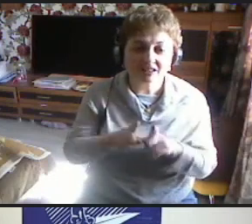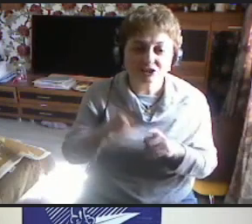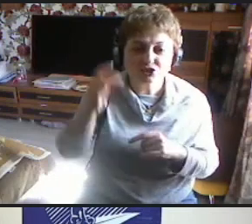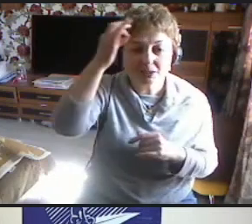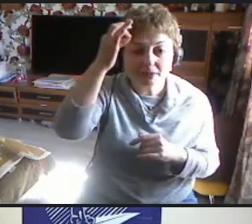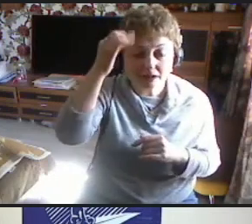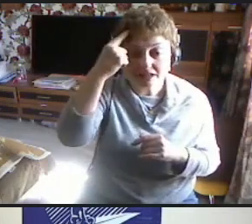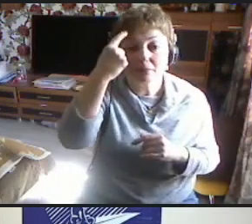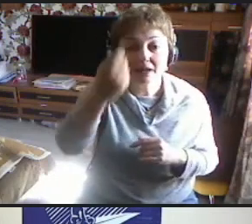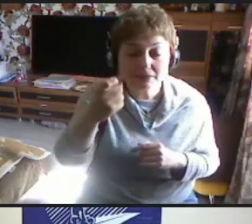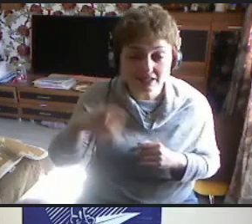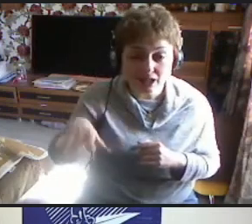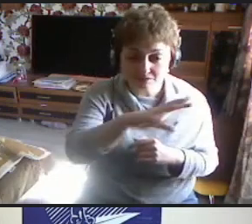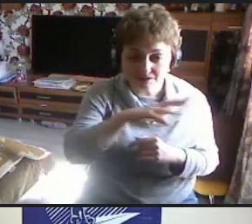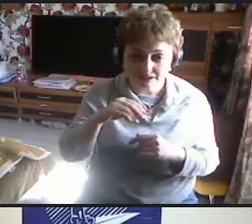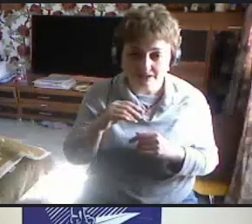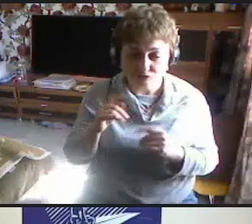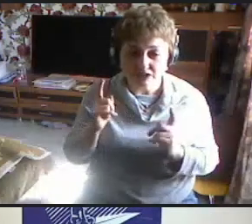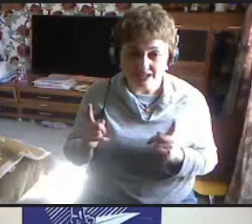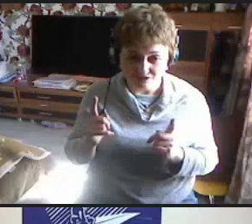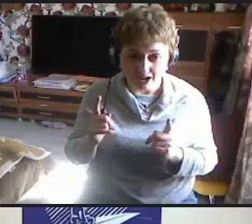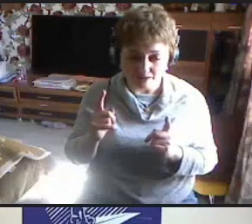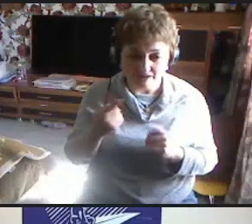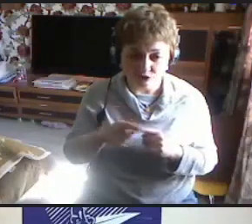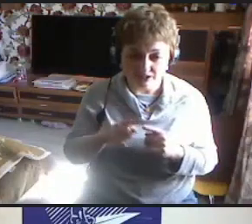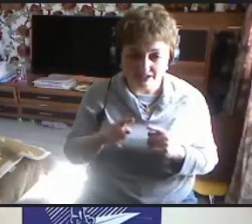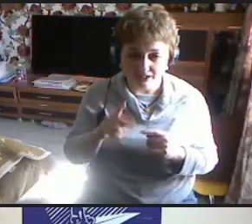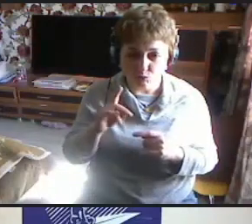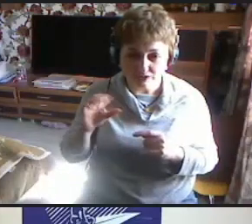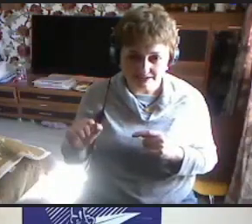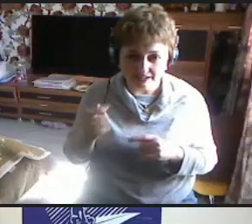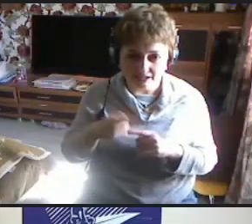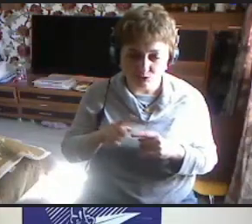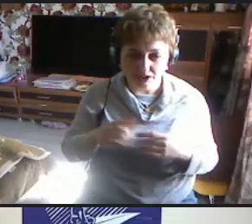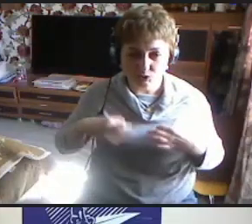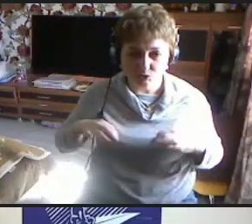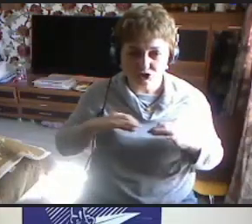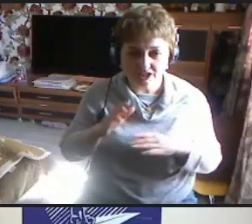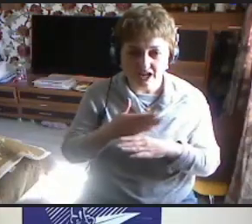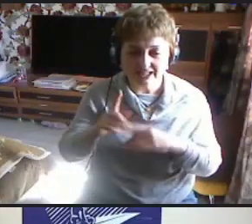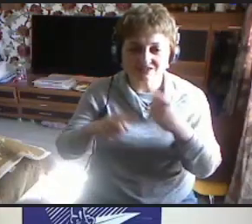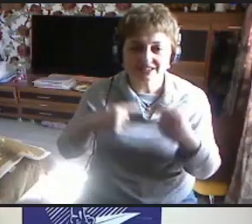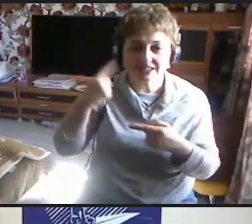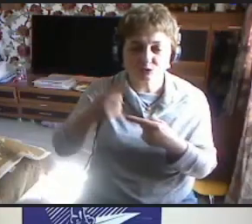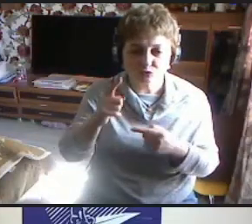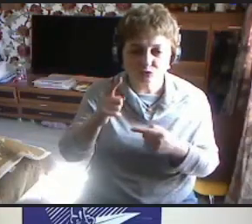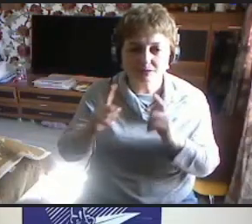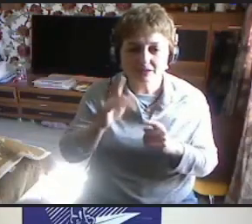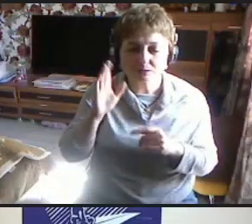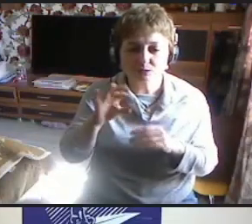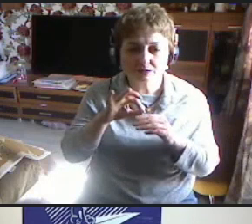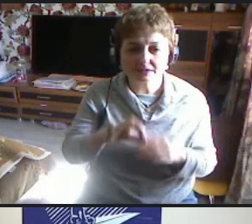что в рамках вот этого курса, который организовал юридический отдел, следующий вебинар пройдет